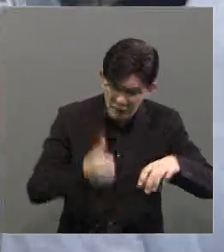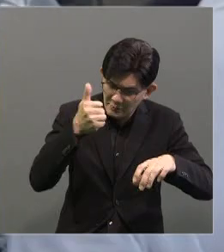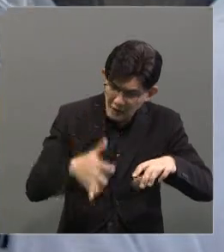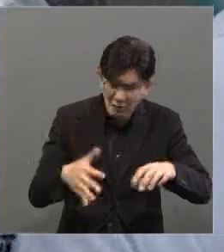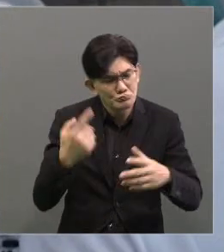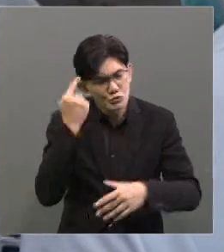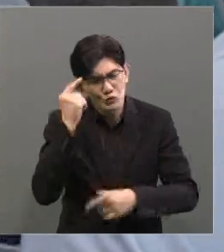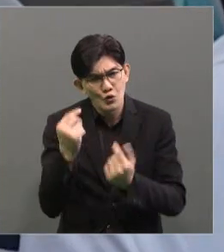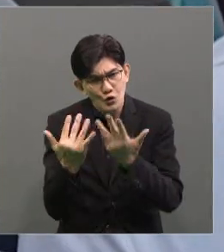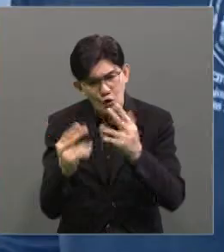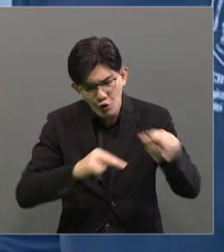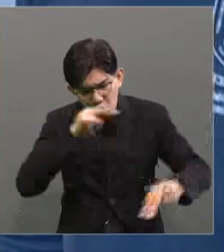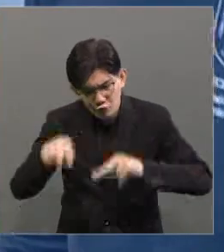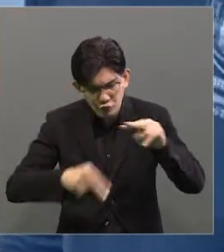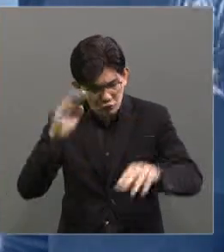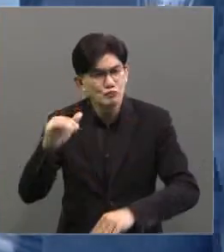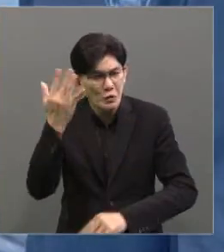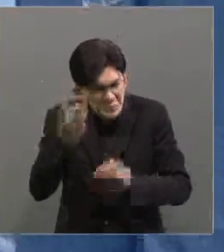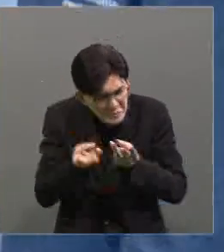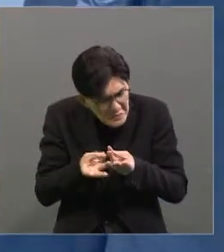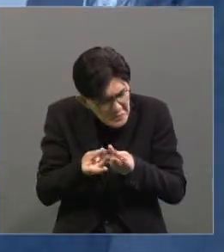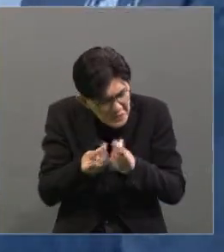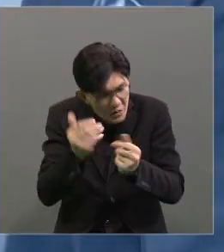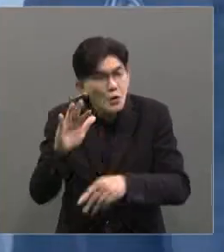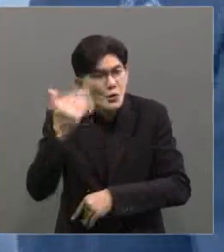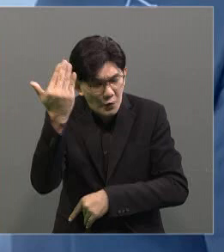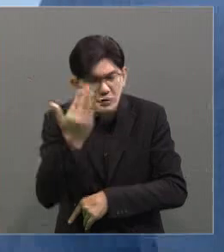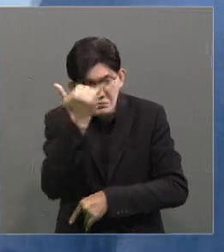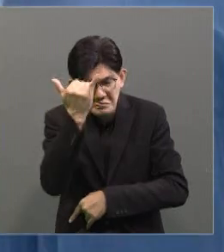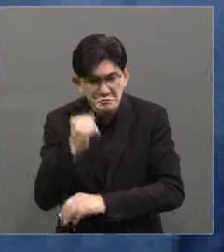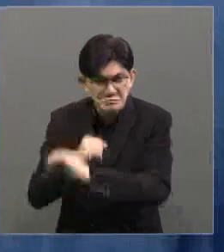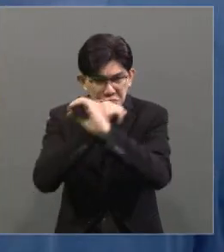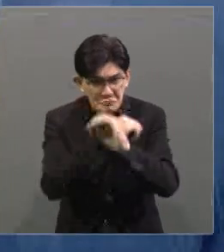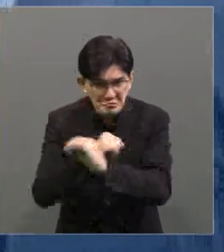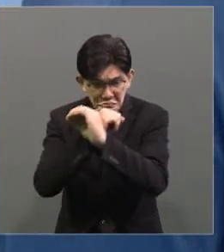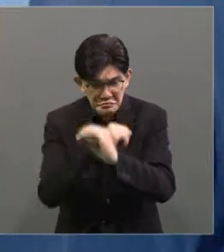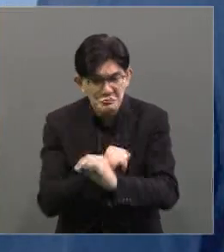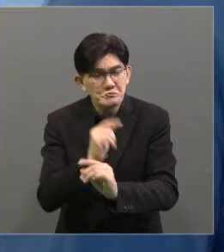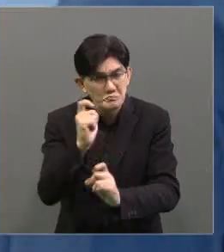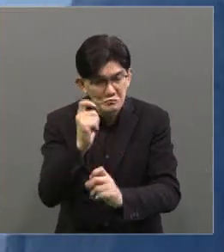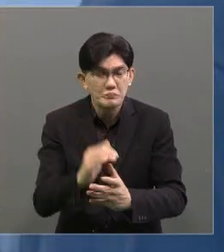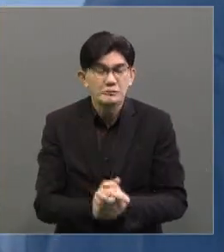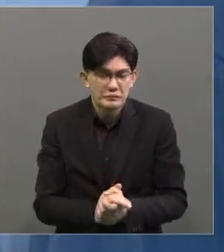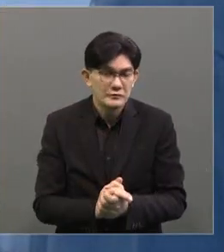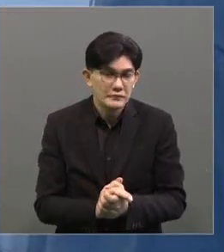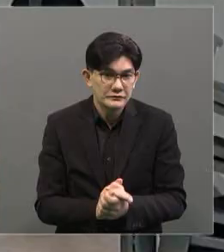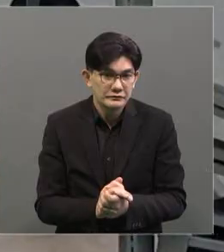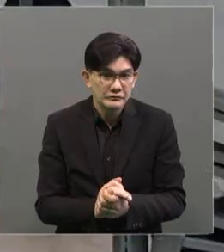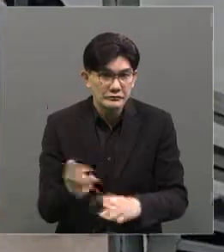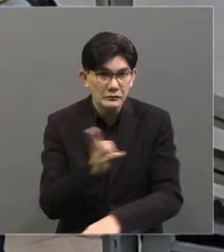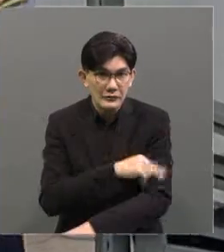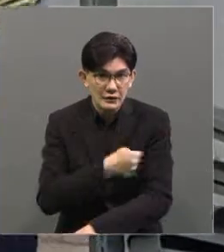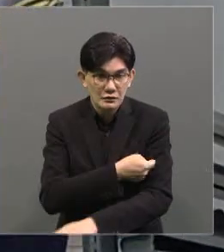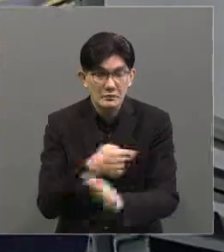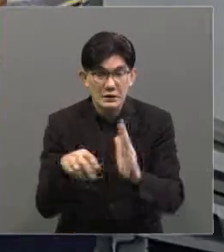ได้เมื่อไหร่เนี่ยต้องรอผลการตรวจประเมินอย่างละเอียดเพื่อความปลอดภัยก่อนนะครับ ต้องบอกว่าสำหรับที่โรงพยาบา